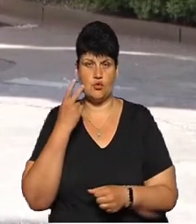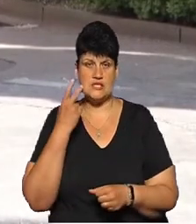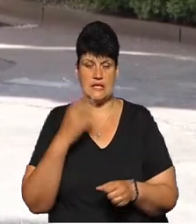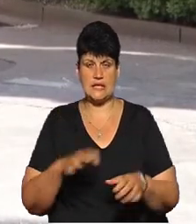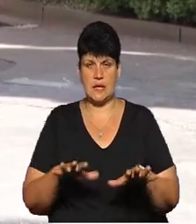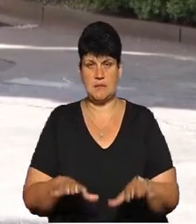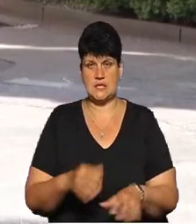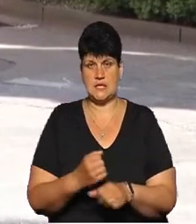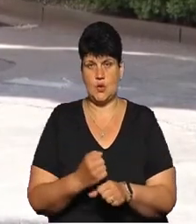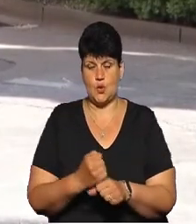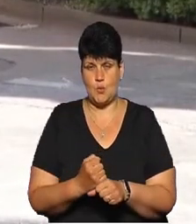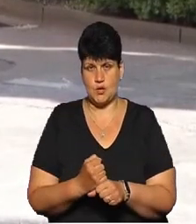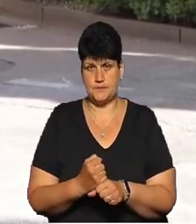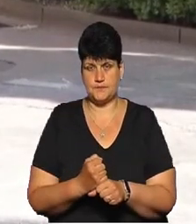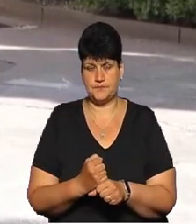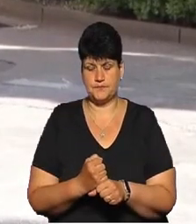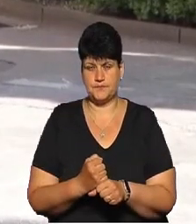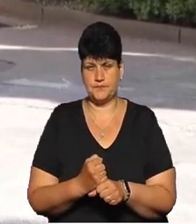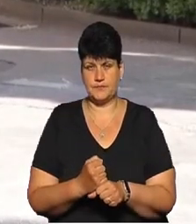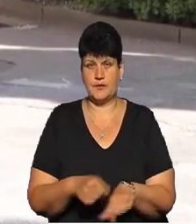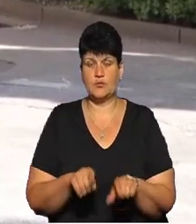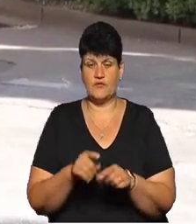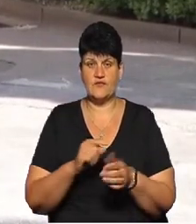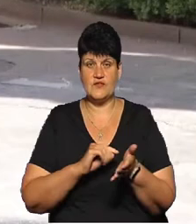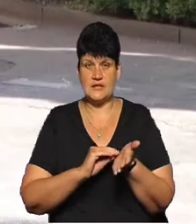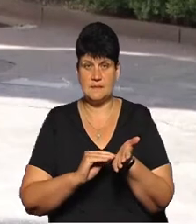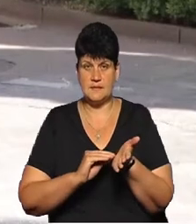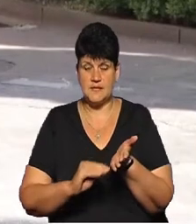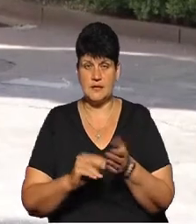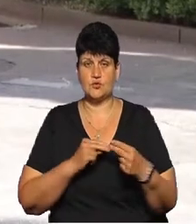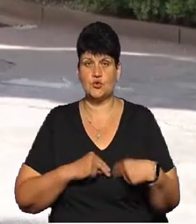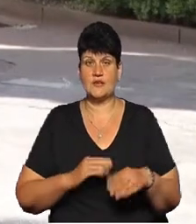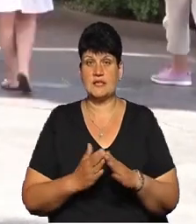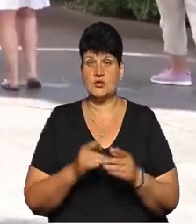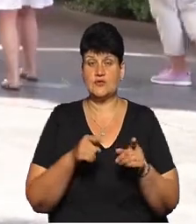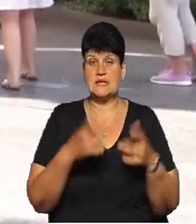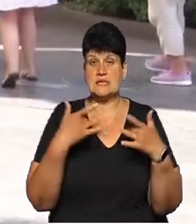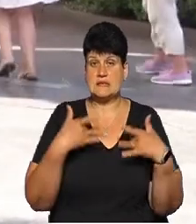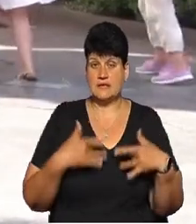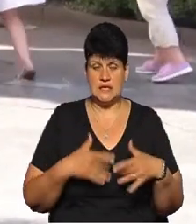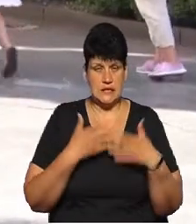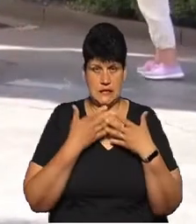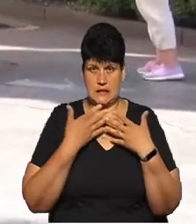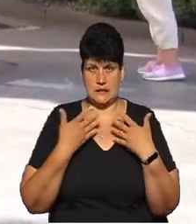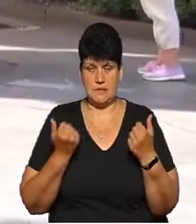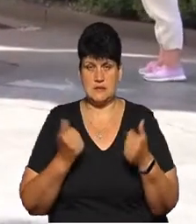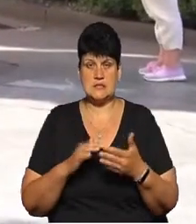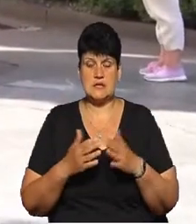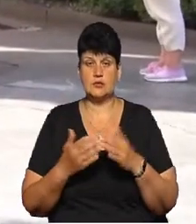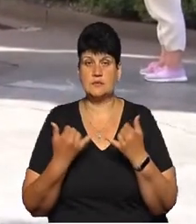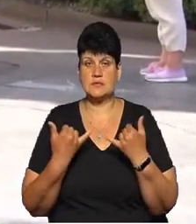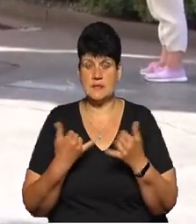адже відмітки у трудовій книжці про те, що вона звільнена, немає. Станом на зараз Міністерство